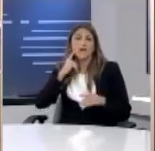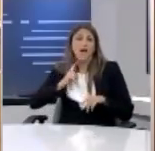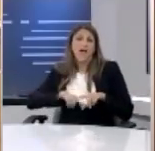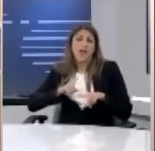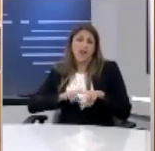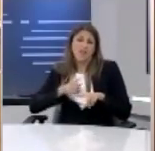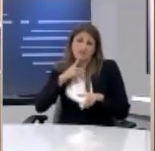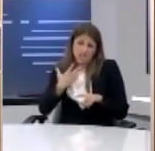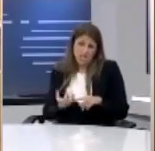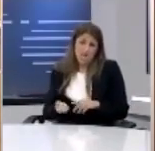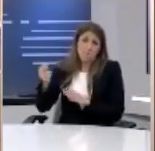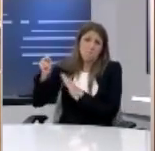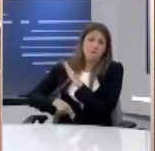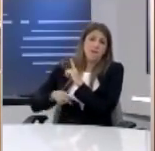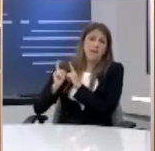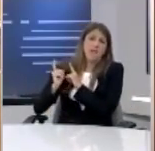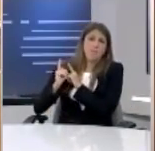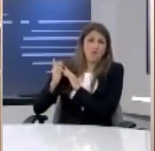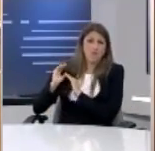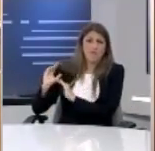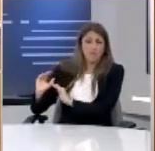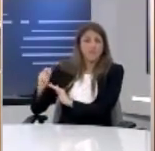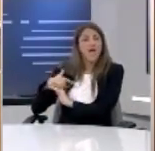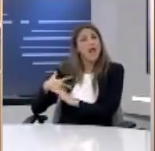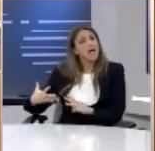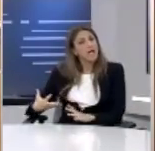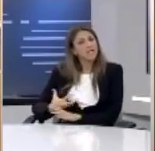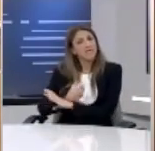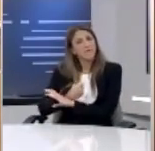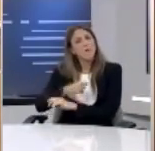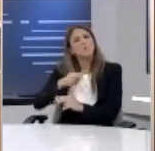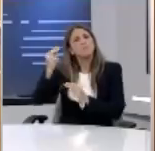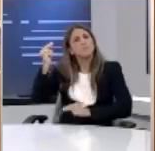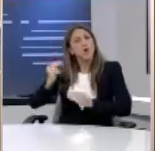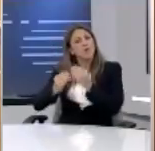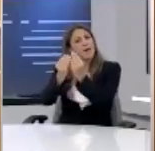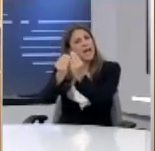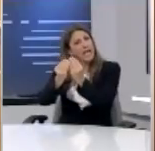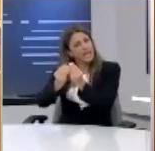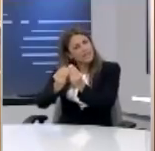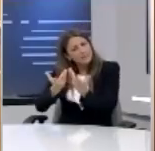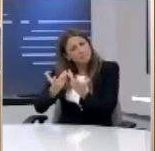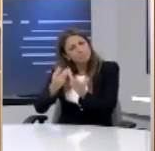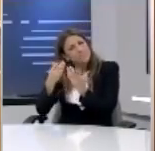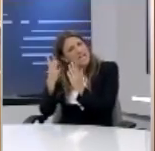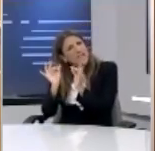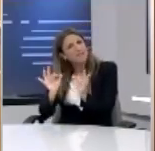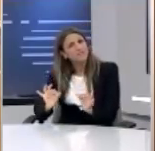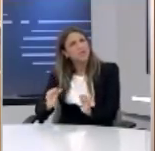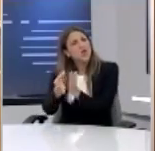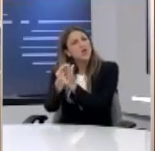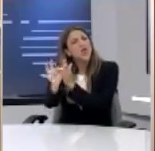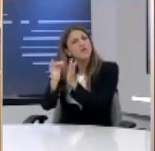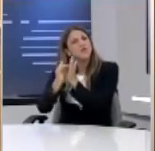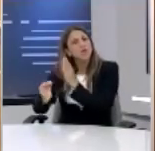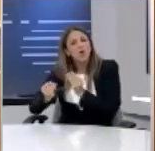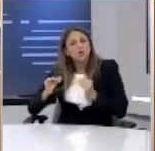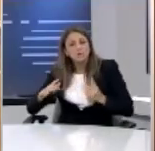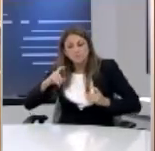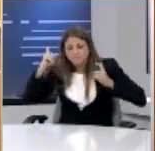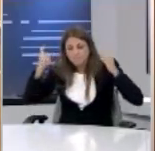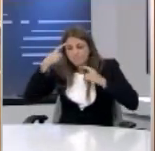Όμως διαχειριστήκαμε το πρόβλημα με τη σκέψη μας στην ανθρώπινη αξιοπρέπεια και με το βλέμμα